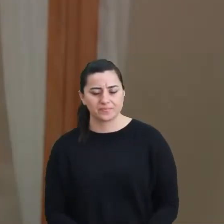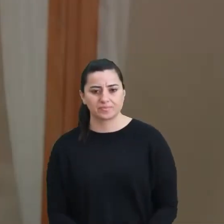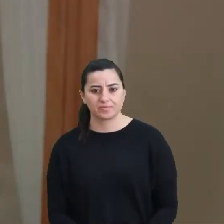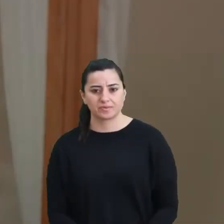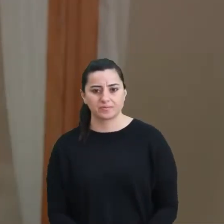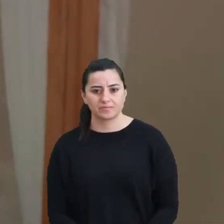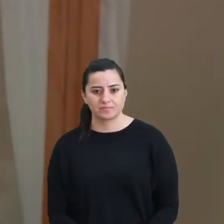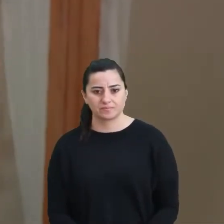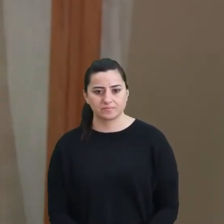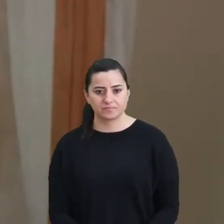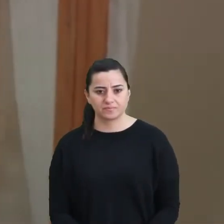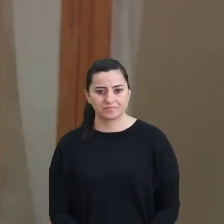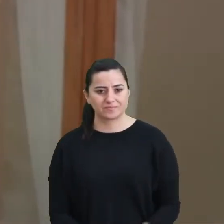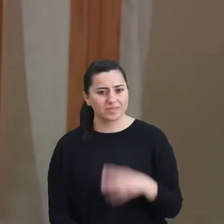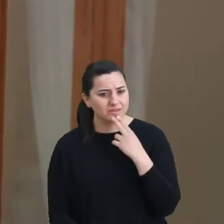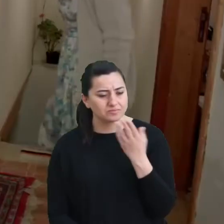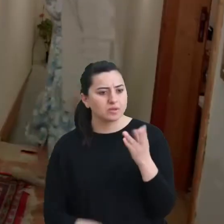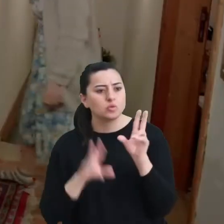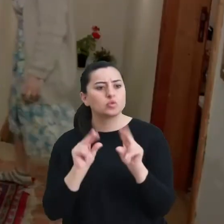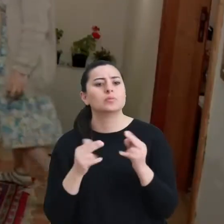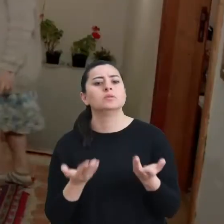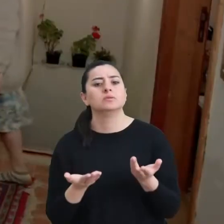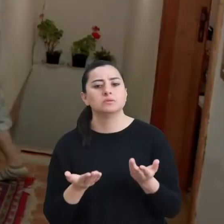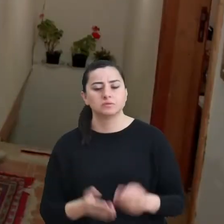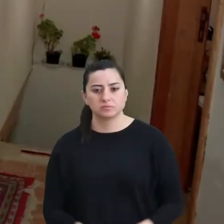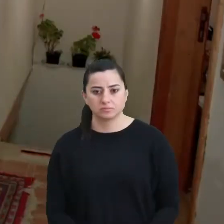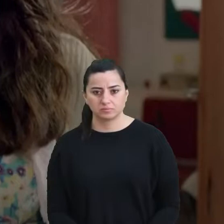durdu. Kızım sen yatmadın mı daha?